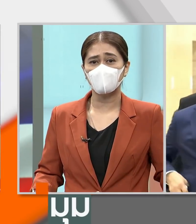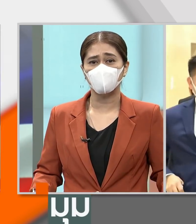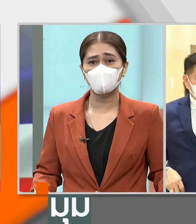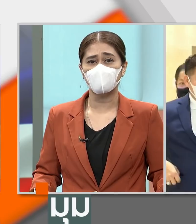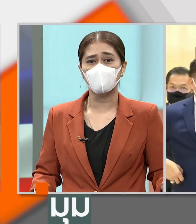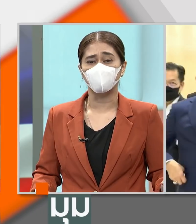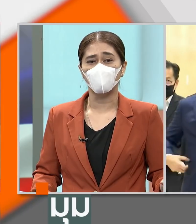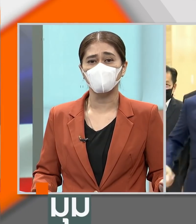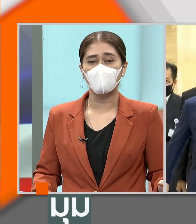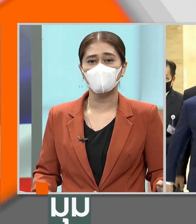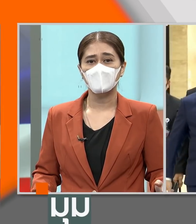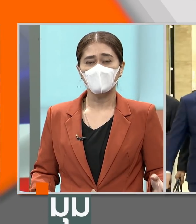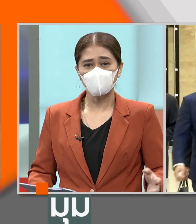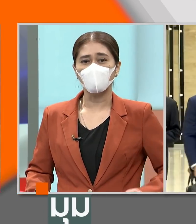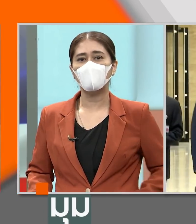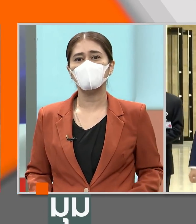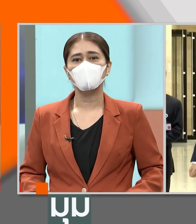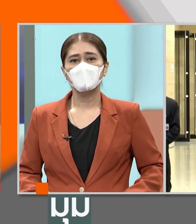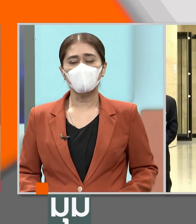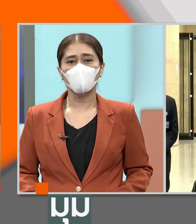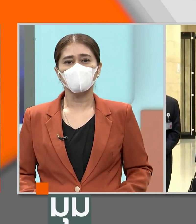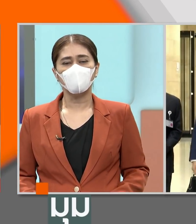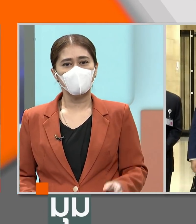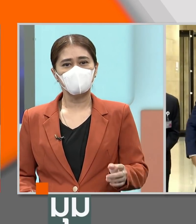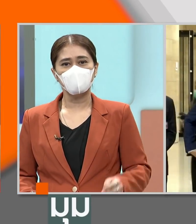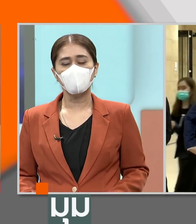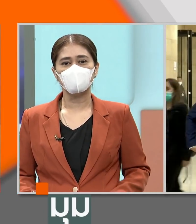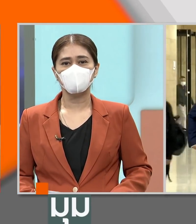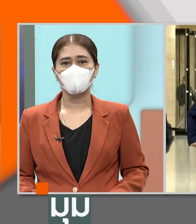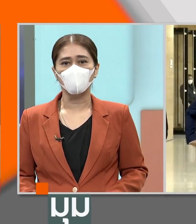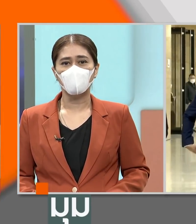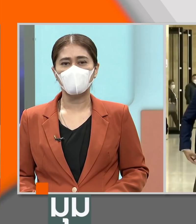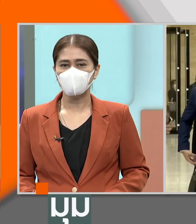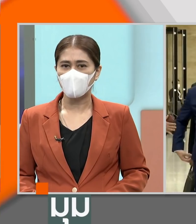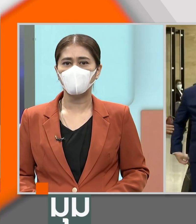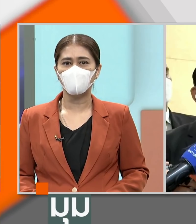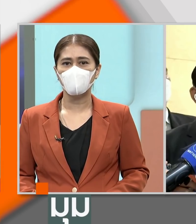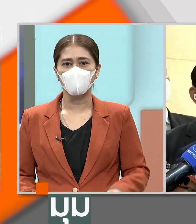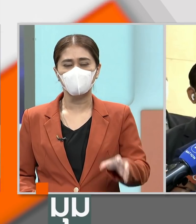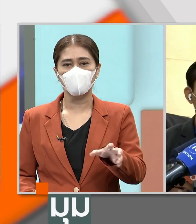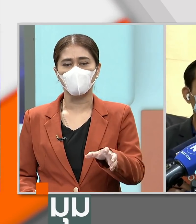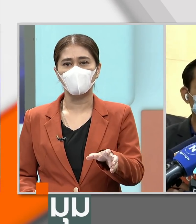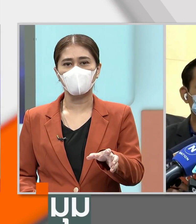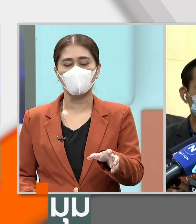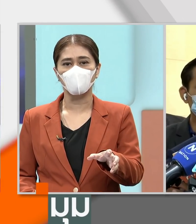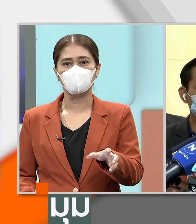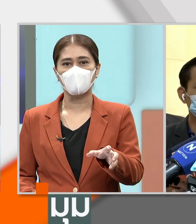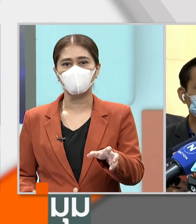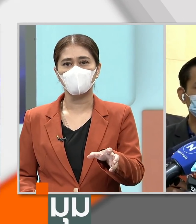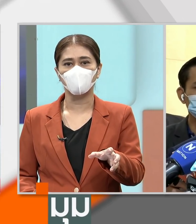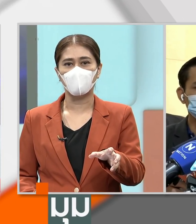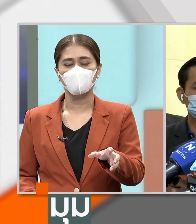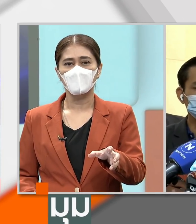ก็เป็นไปตามมติขับพ้นพรรคก็ถูกแล้วนี่แต่กกต.นัดชี้ขาด14กุมภาช้าไปไหมพอเทียบกรอบเวลาทั้งหม